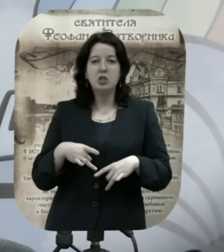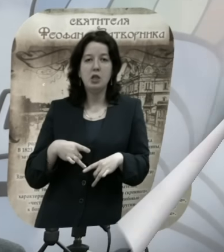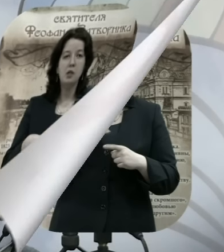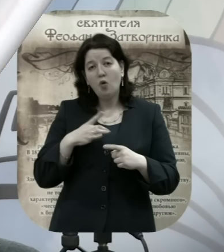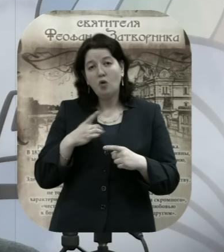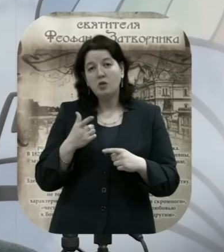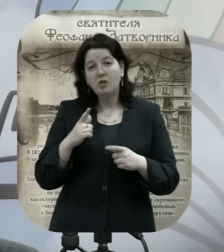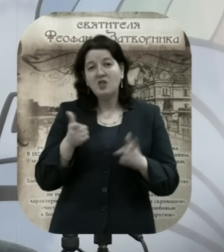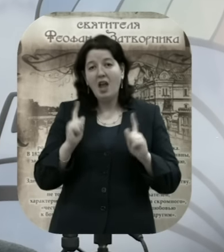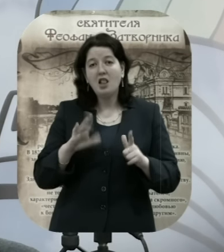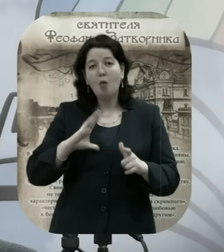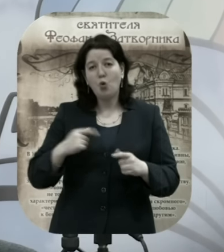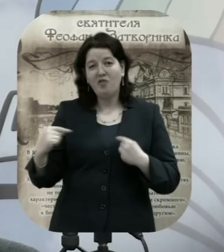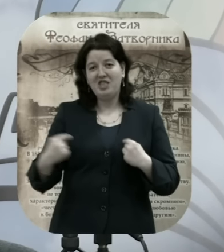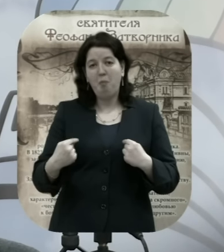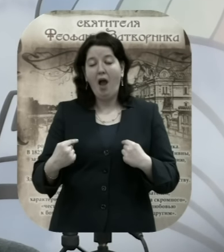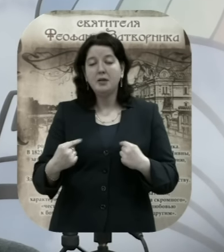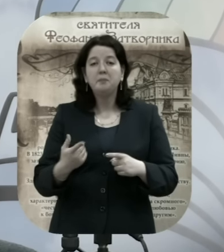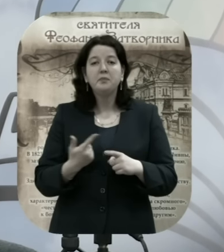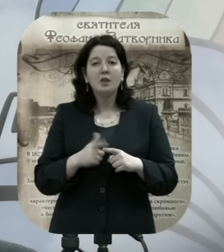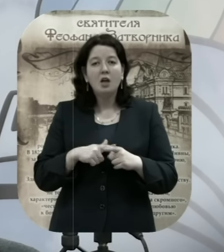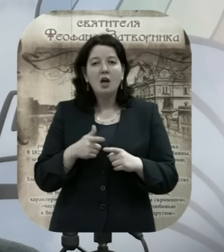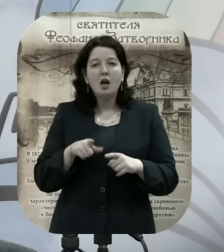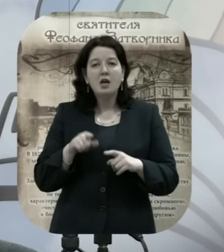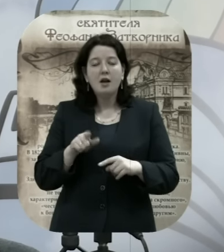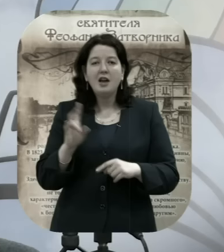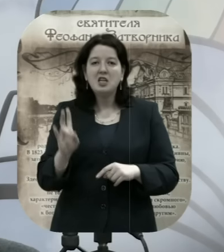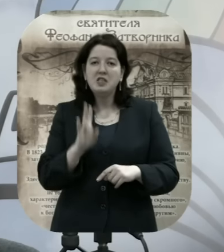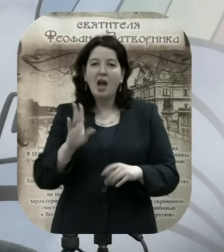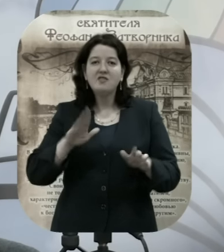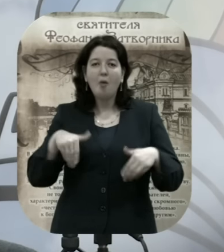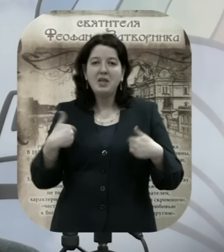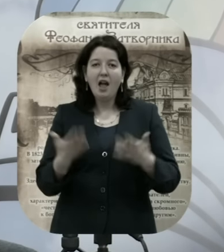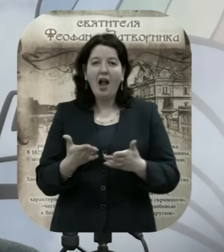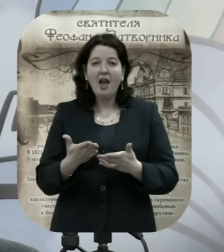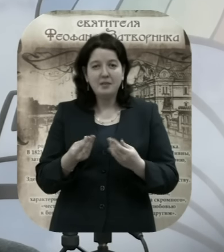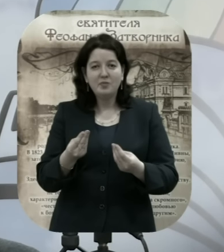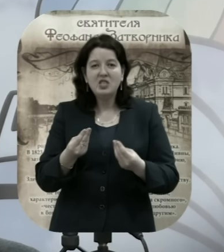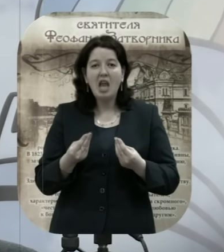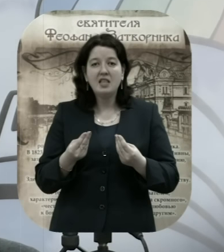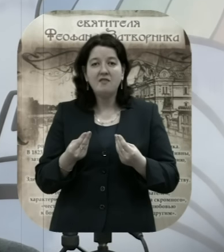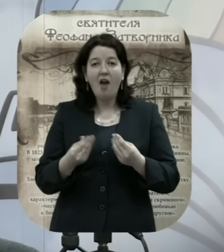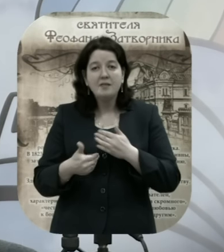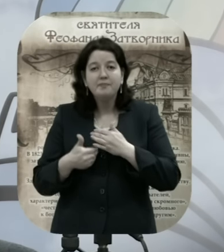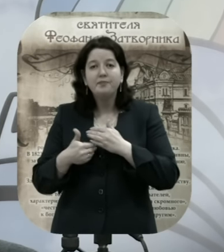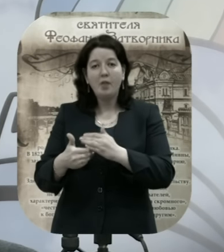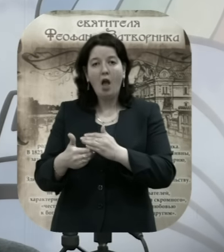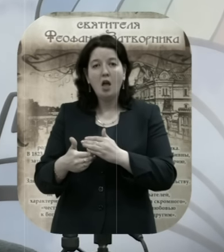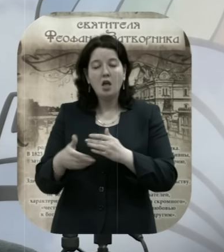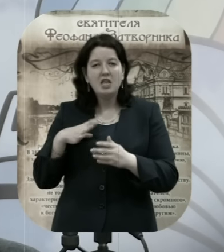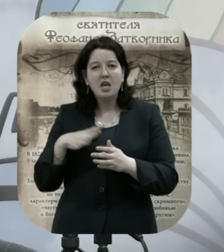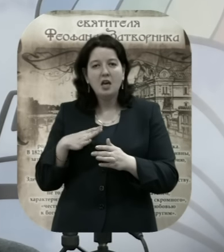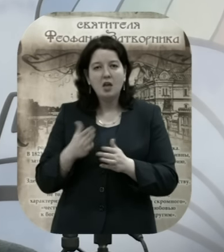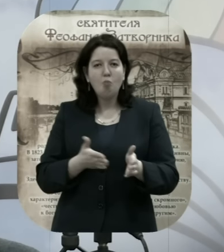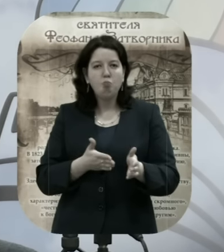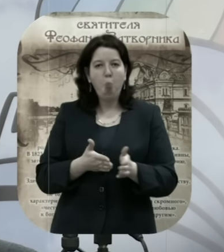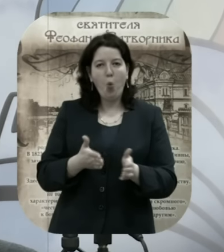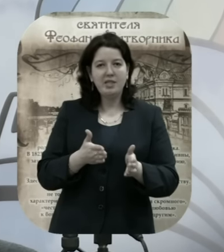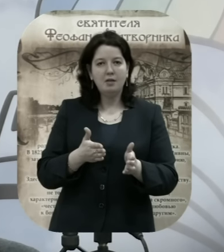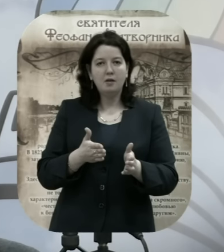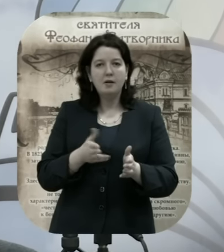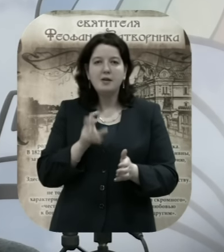тростник. Христианство предлагает средства и, если хотите, методику или